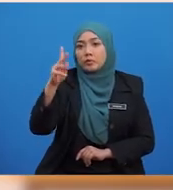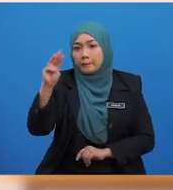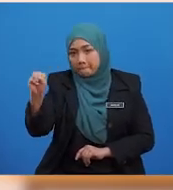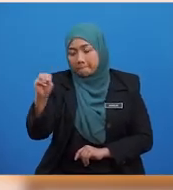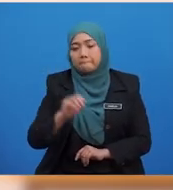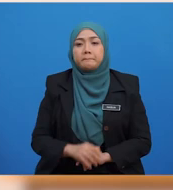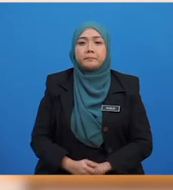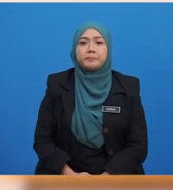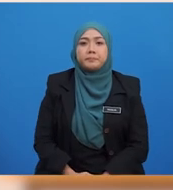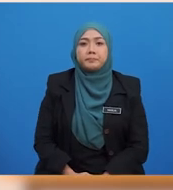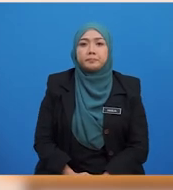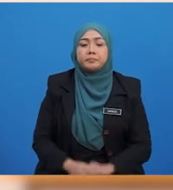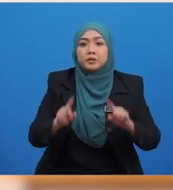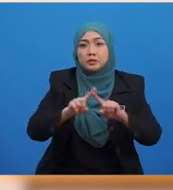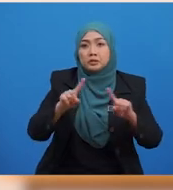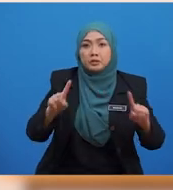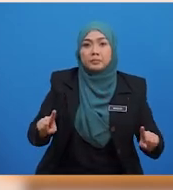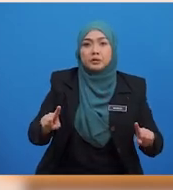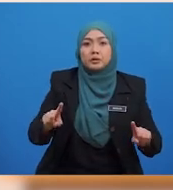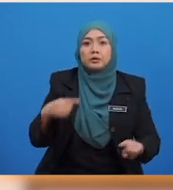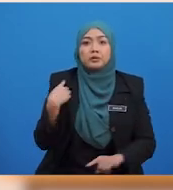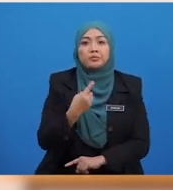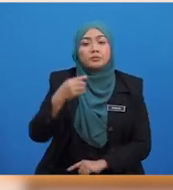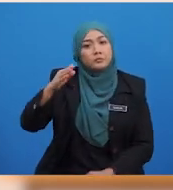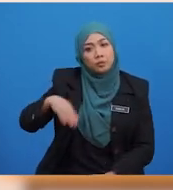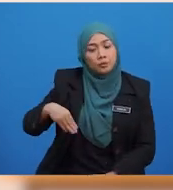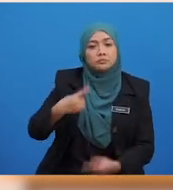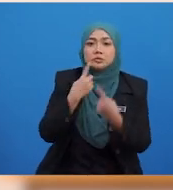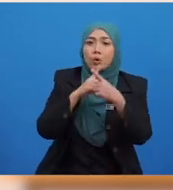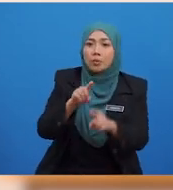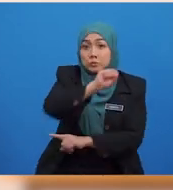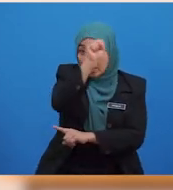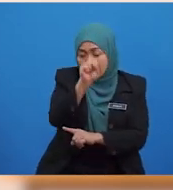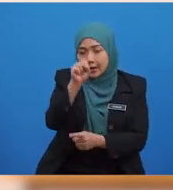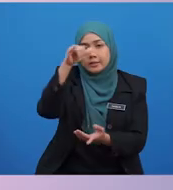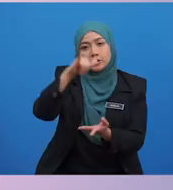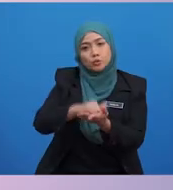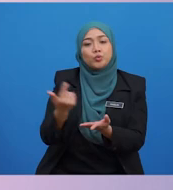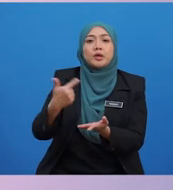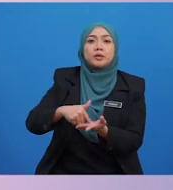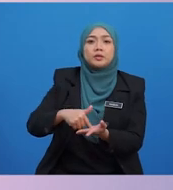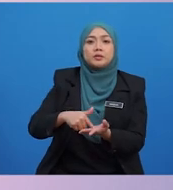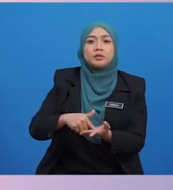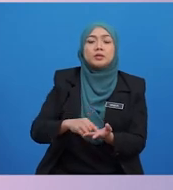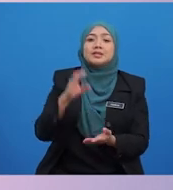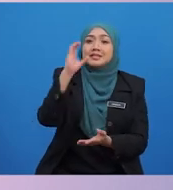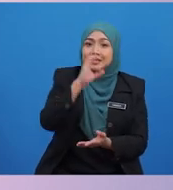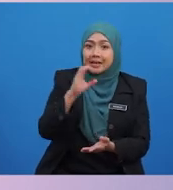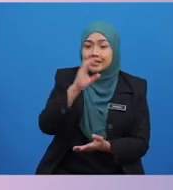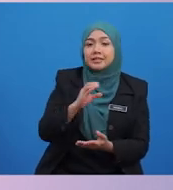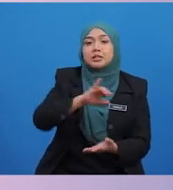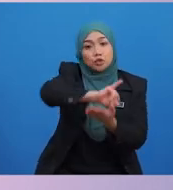lagi yuk kita perlu mencari jumlah jarak yang dilalui oleh abshar Apakah jawaban yang kamu